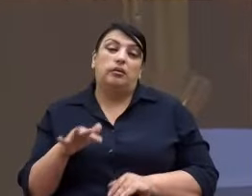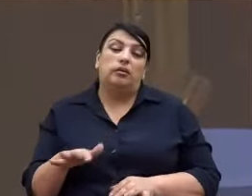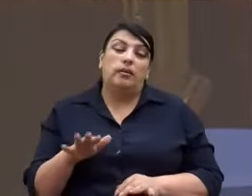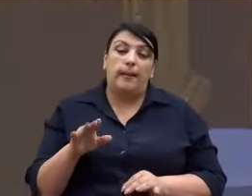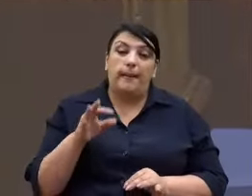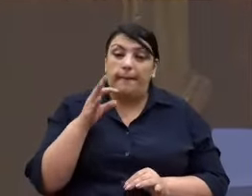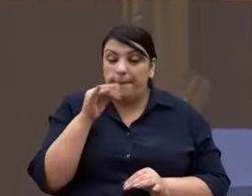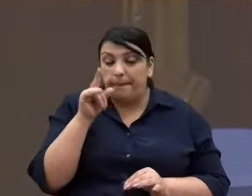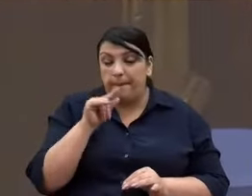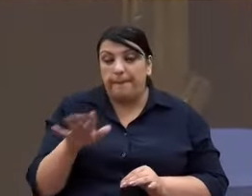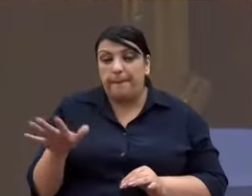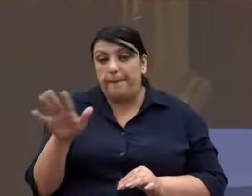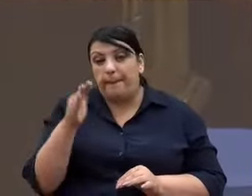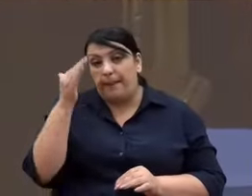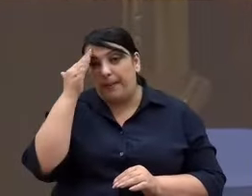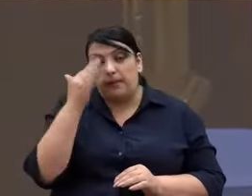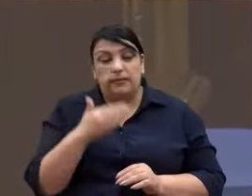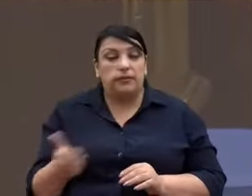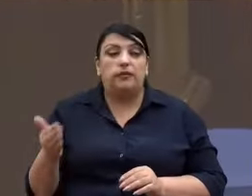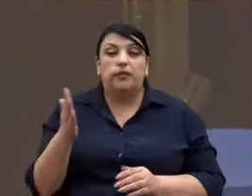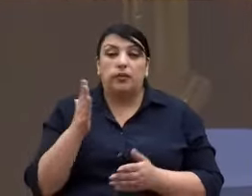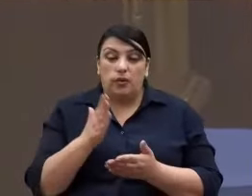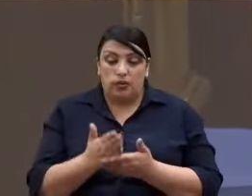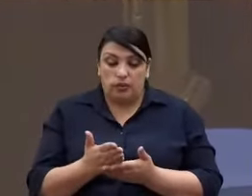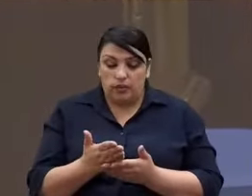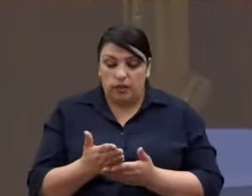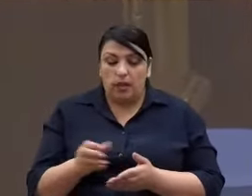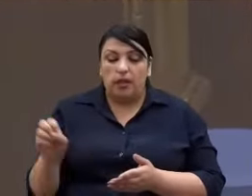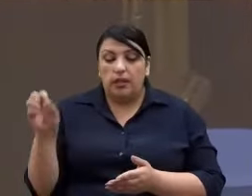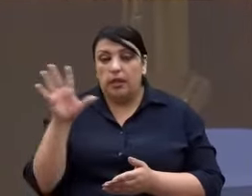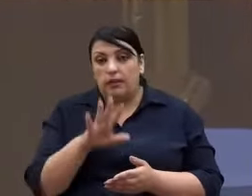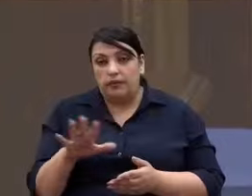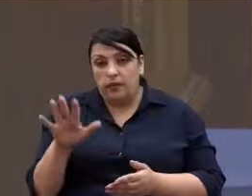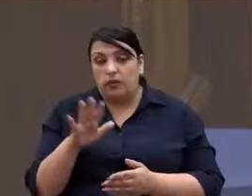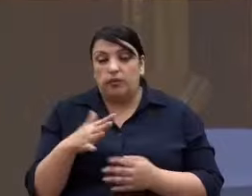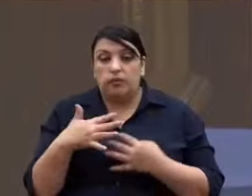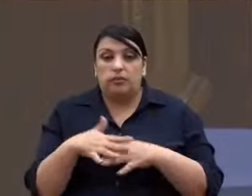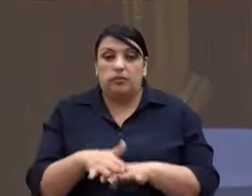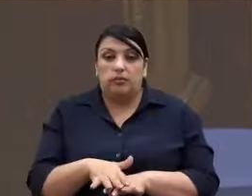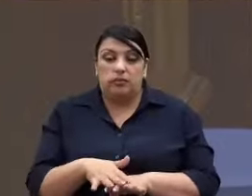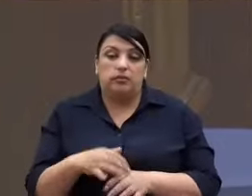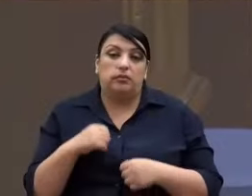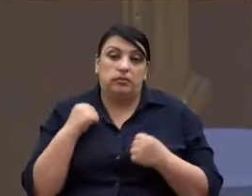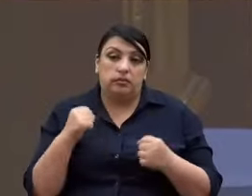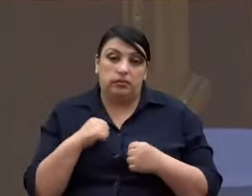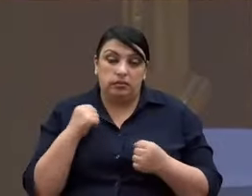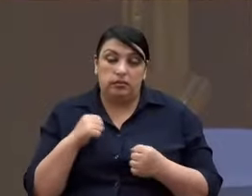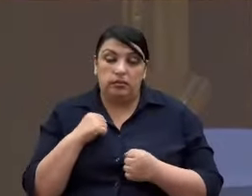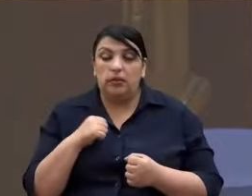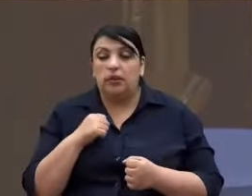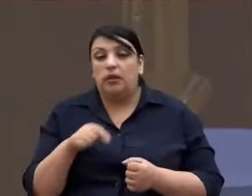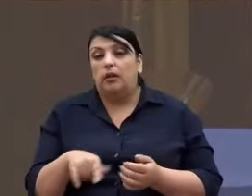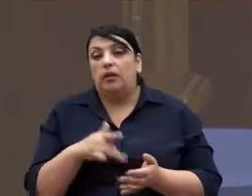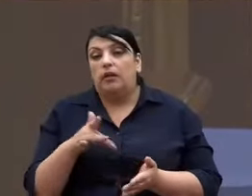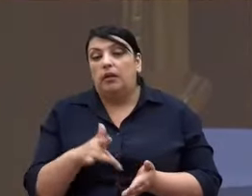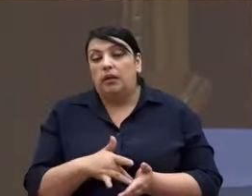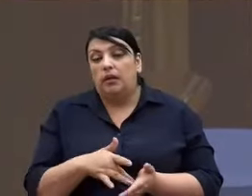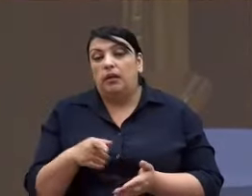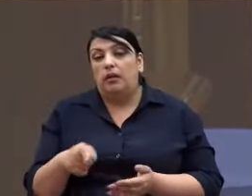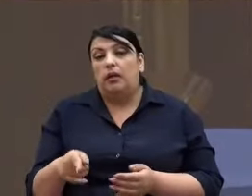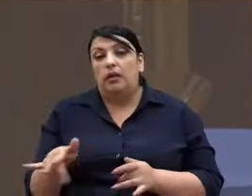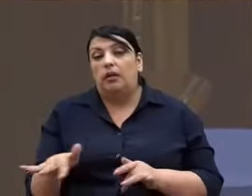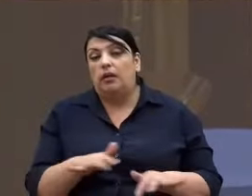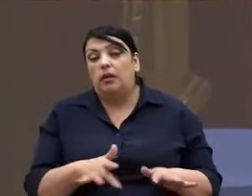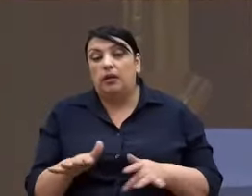Հայաստանի Հանրապետության ժողովուրդը ունի եվրոինտեգրման նկարտումներ և ժողովրդավարական երկրում այս